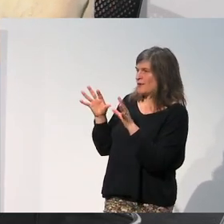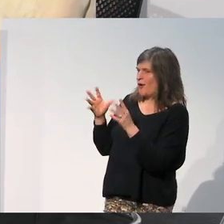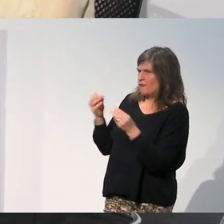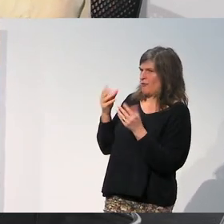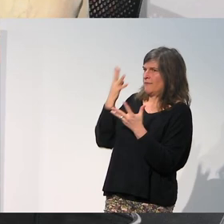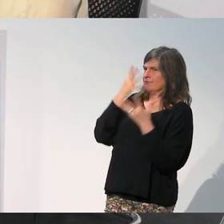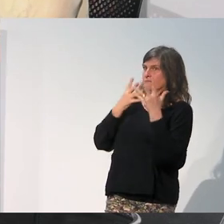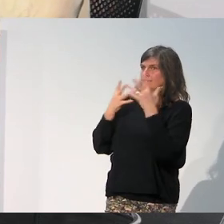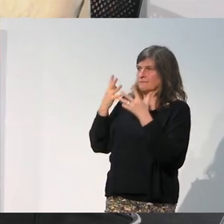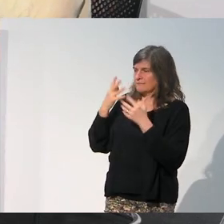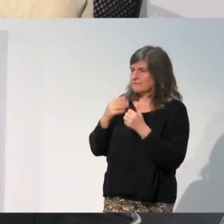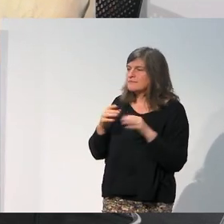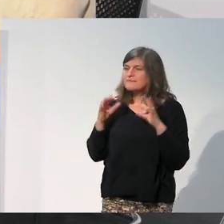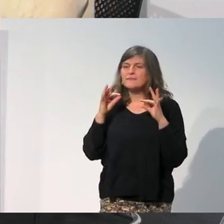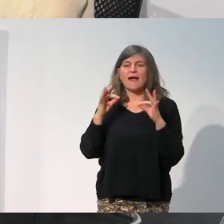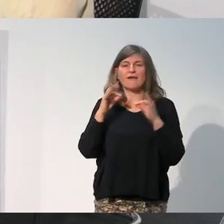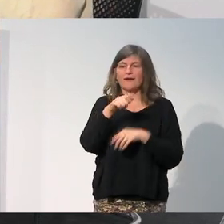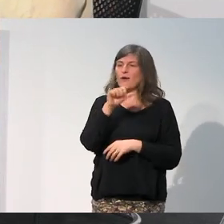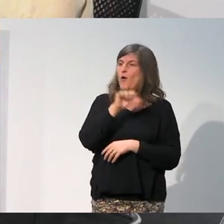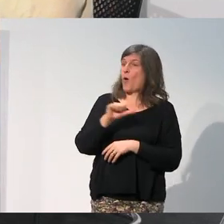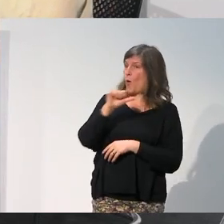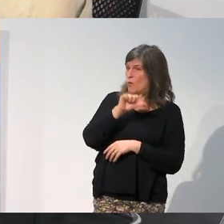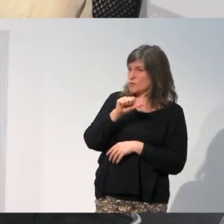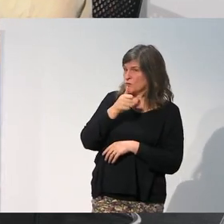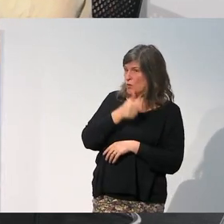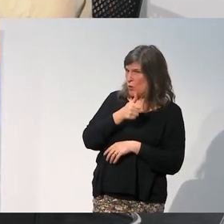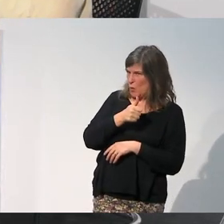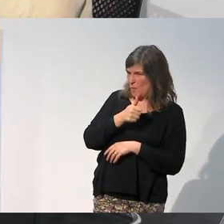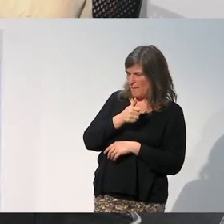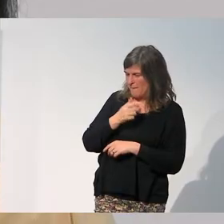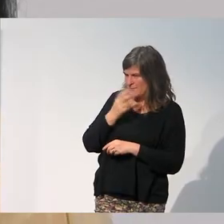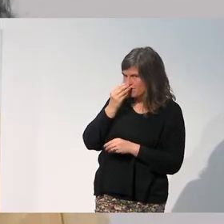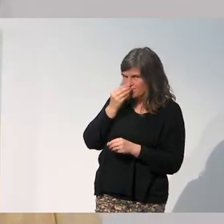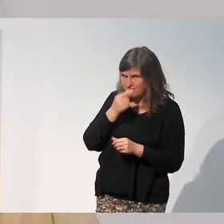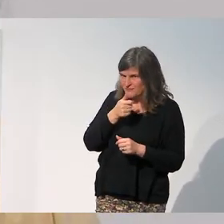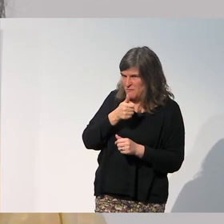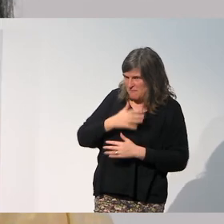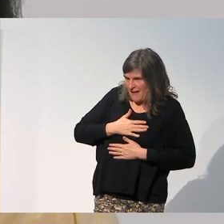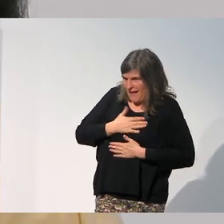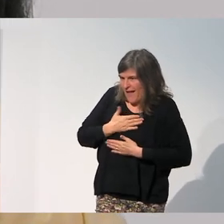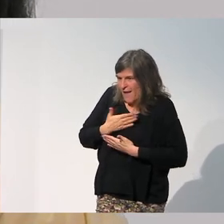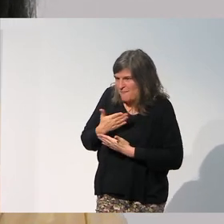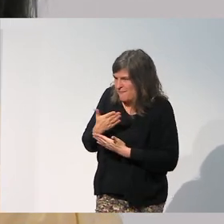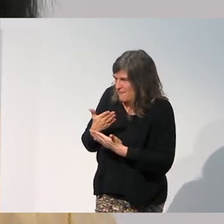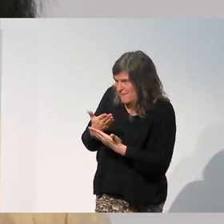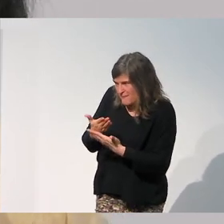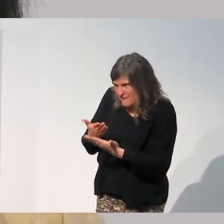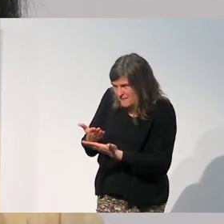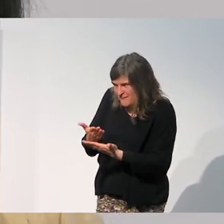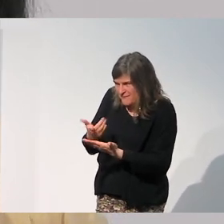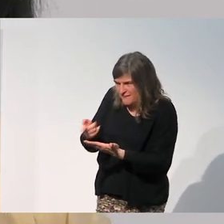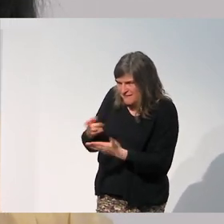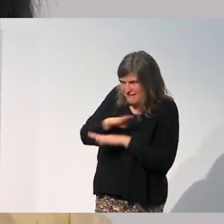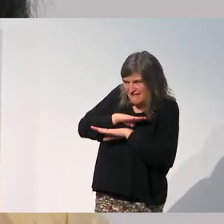C'est ce vertige qu'a Auguste d'aimer, peut-être, ou en tout cas d'être, de vivre avec peut-être le